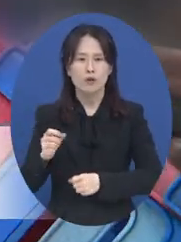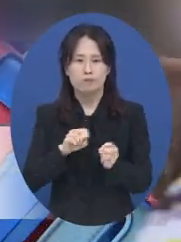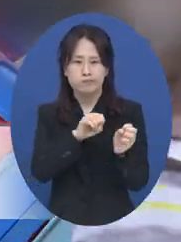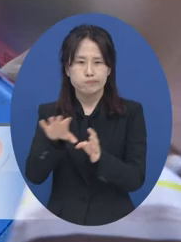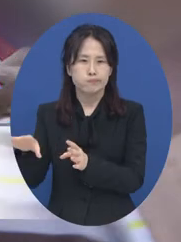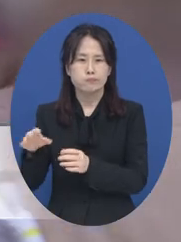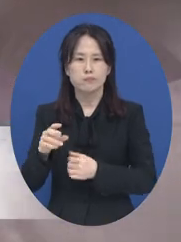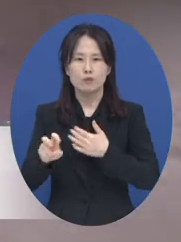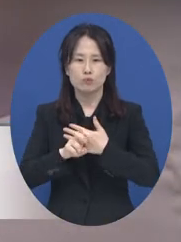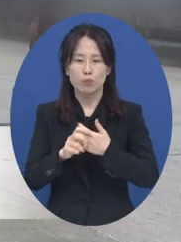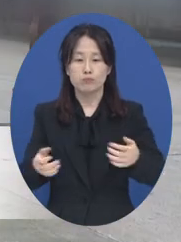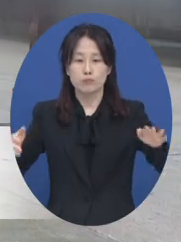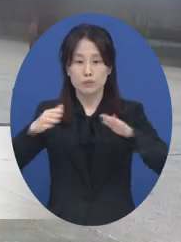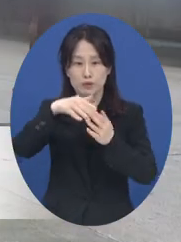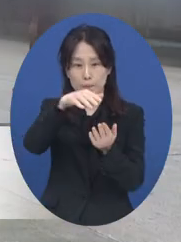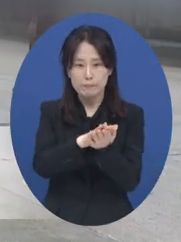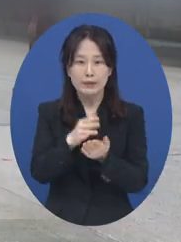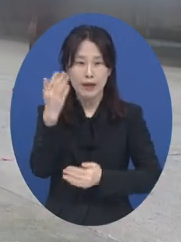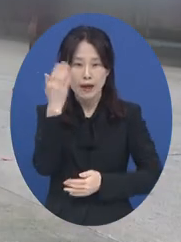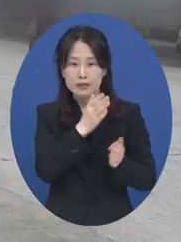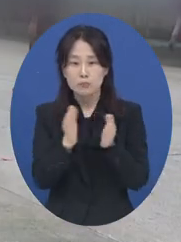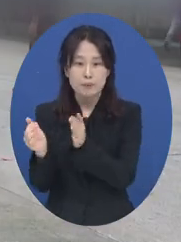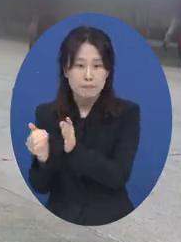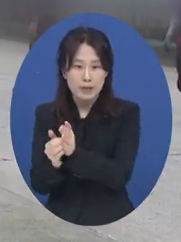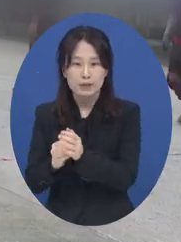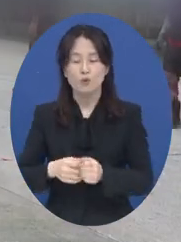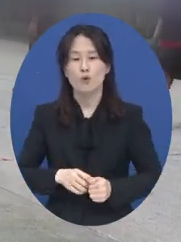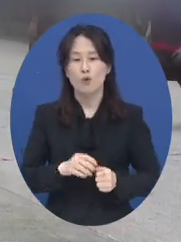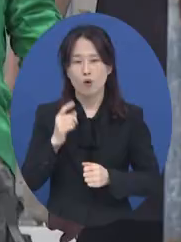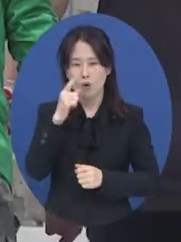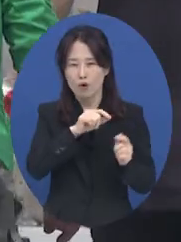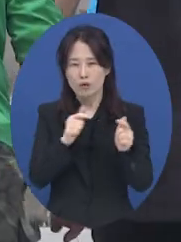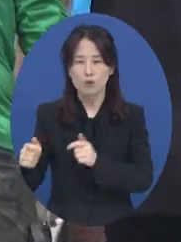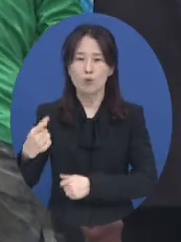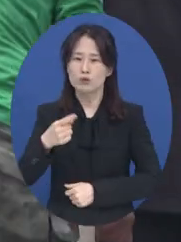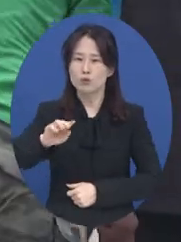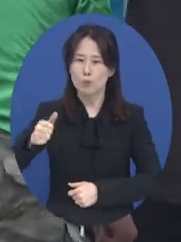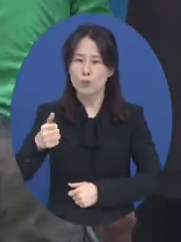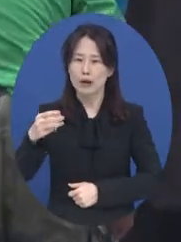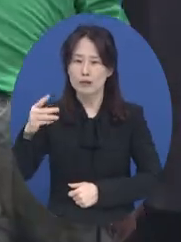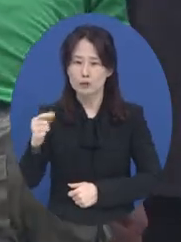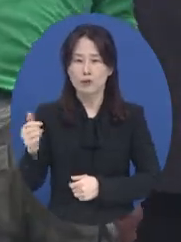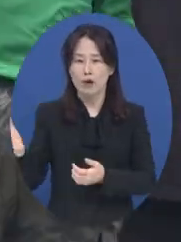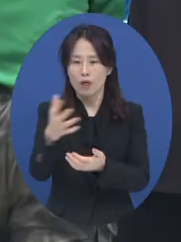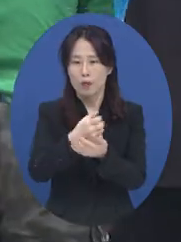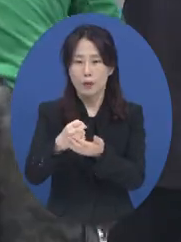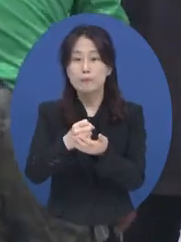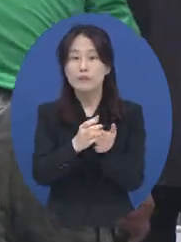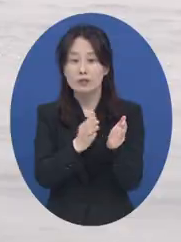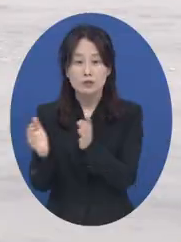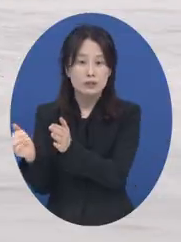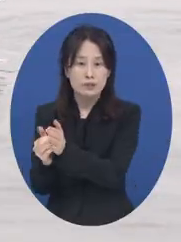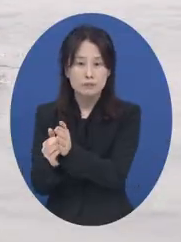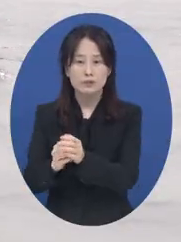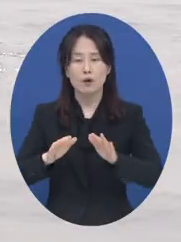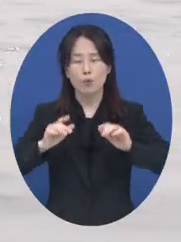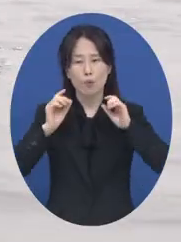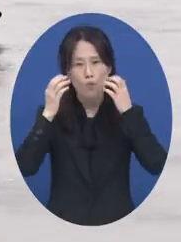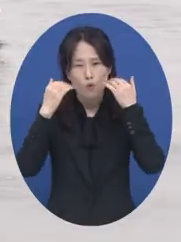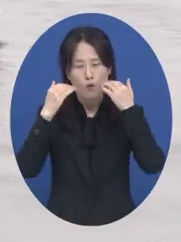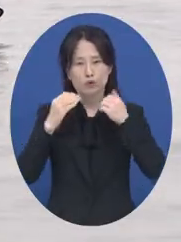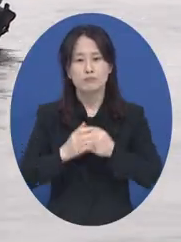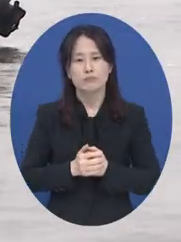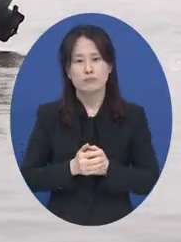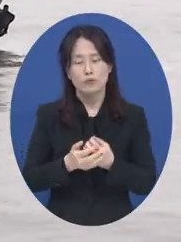오이도항에 방치돼 있던 불법 시설물을 정비하고 해안가 쓰레기 1,500여 톤을 수거해 처리했습니다. 경기도는